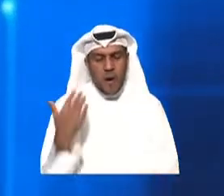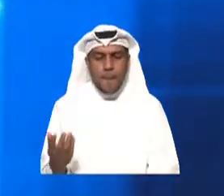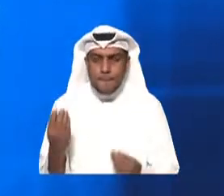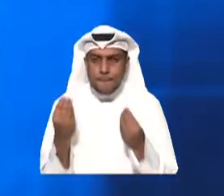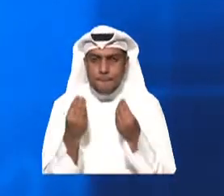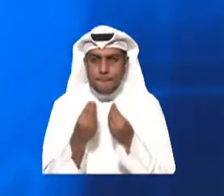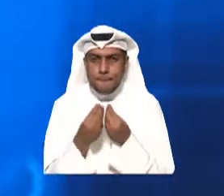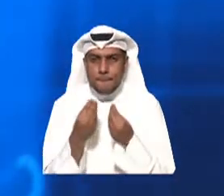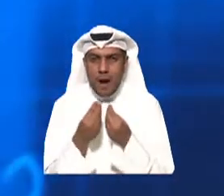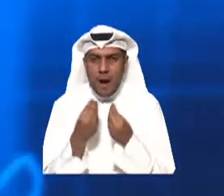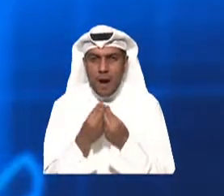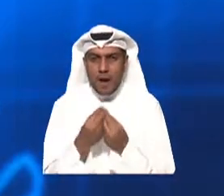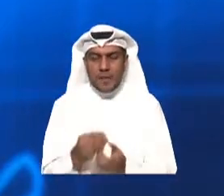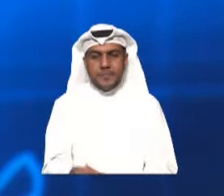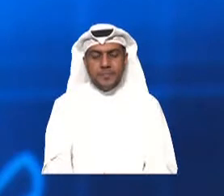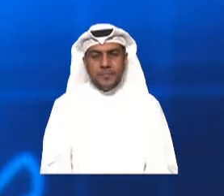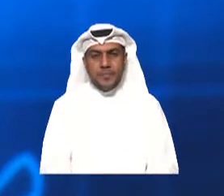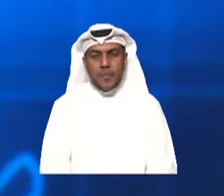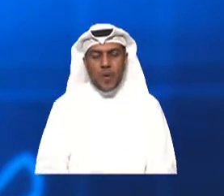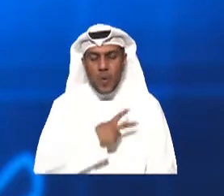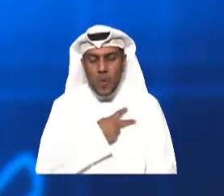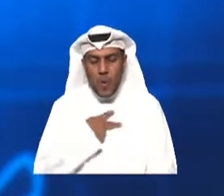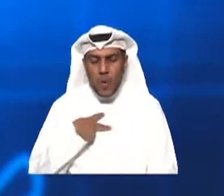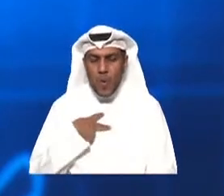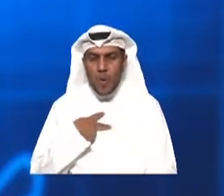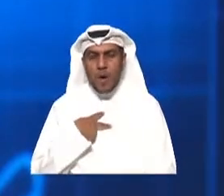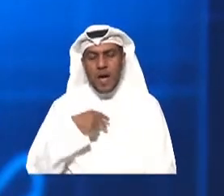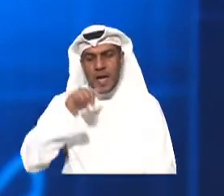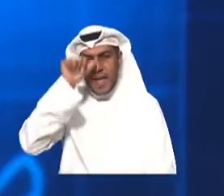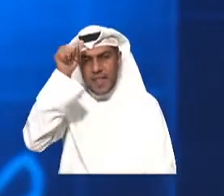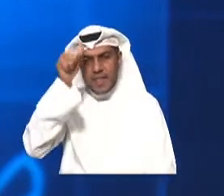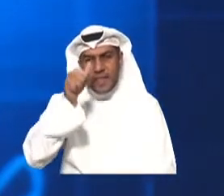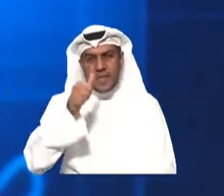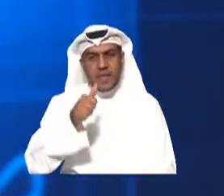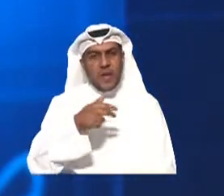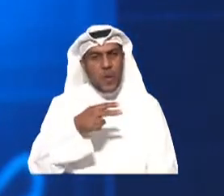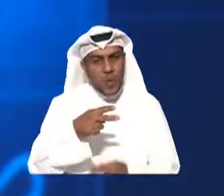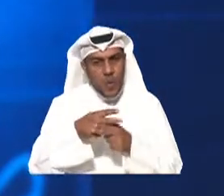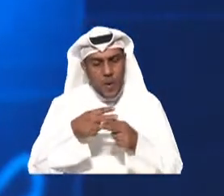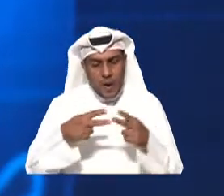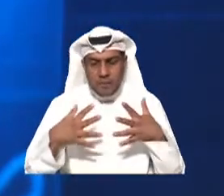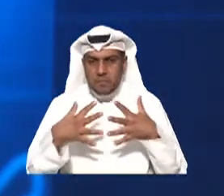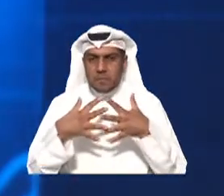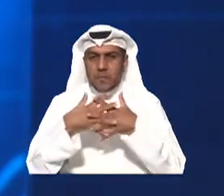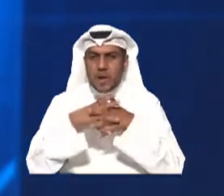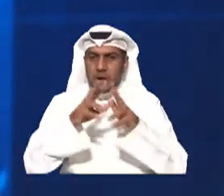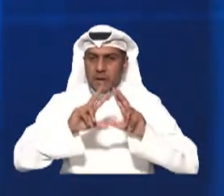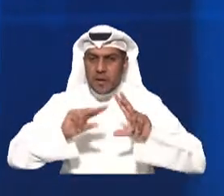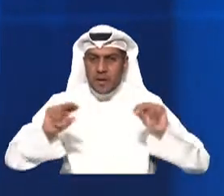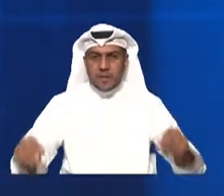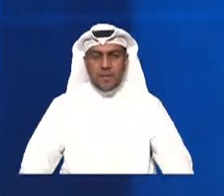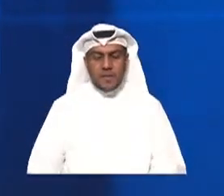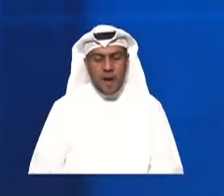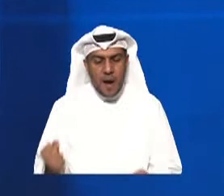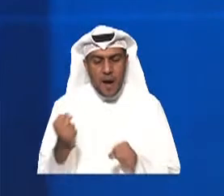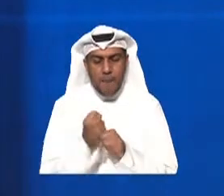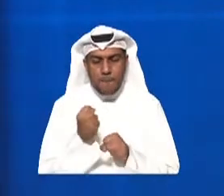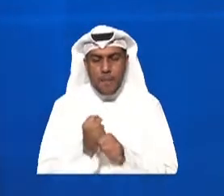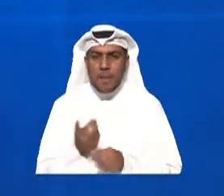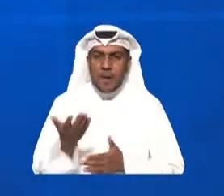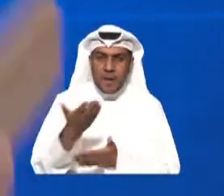البلدين وقيادتيهما. وتناول الجانبان خلال الجلسة أطر تعزيز الشراكة الاستراتيجية بين دولة